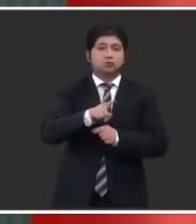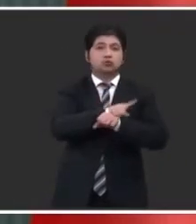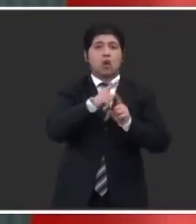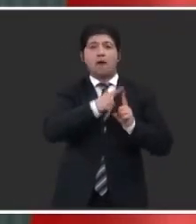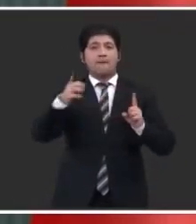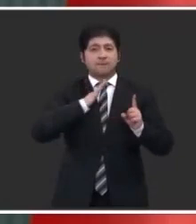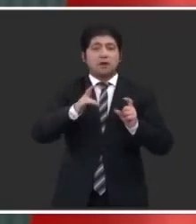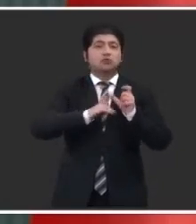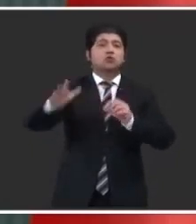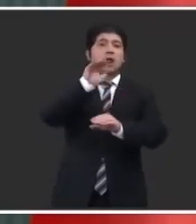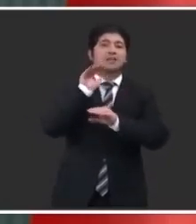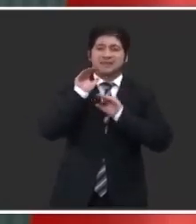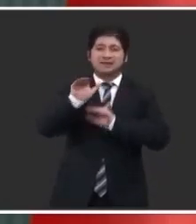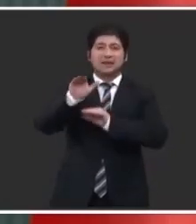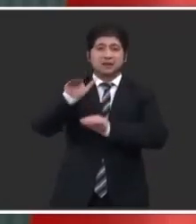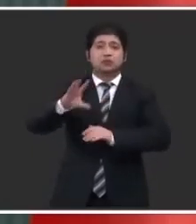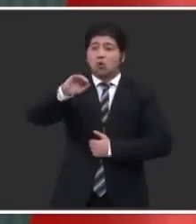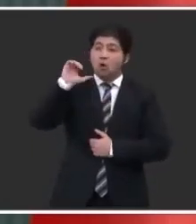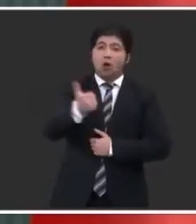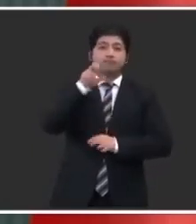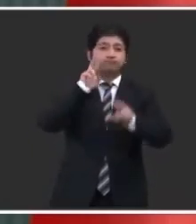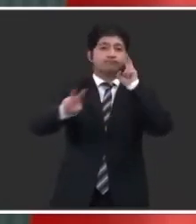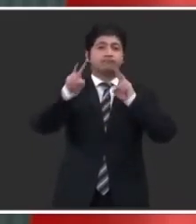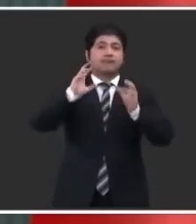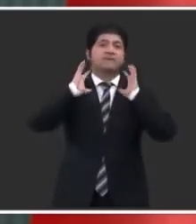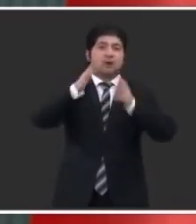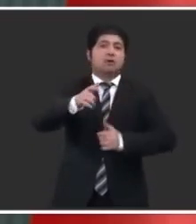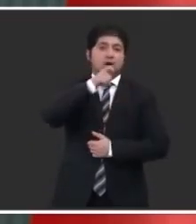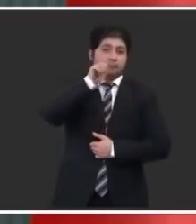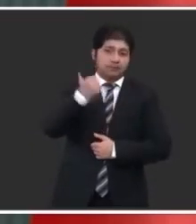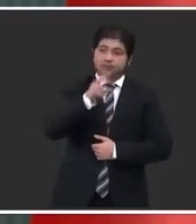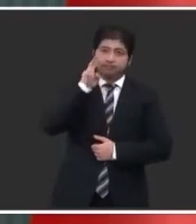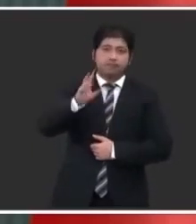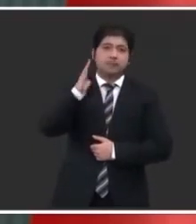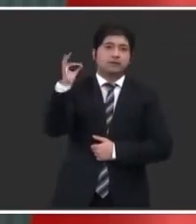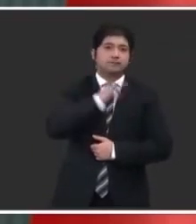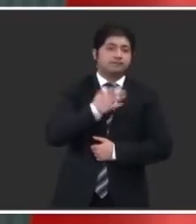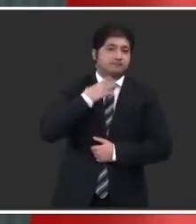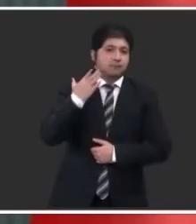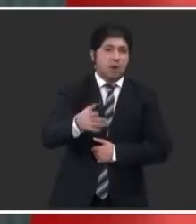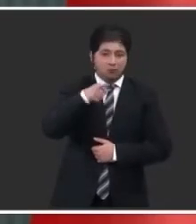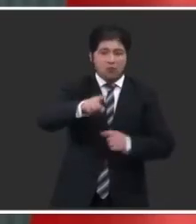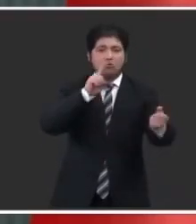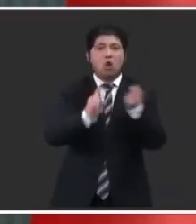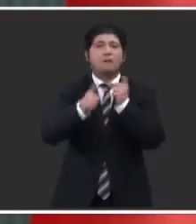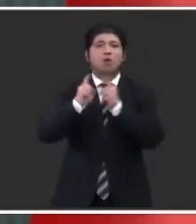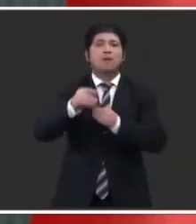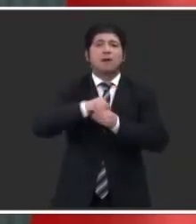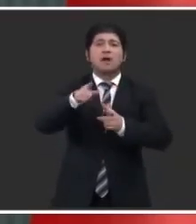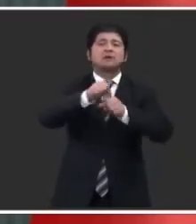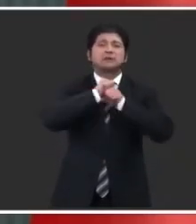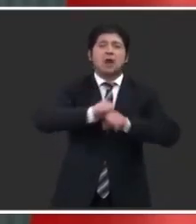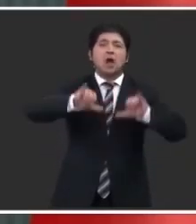sosyal desteklerin önemini giderek daha da artırmaktadır çünkü bu tür dönemlerin en